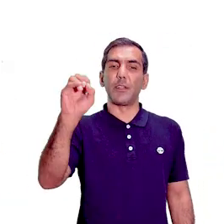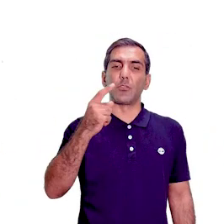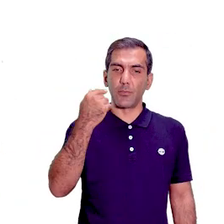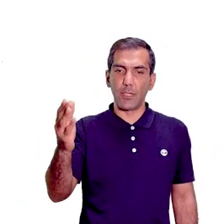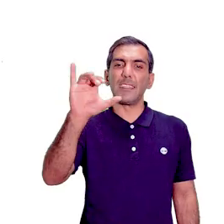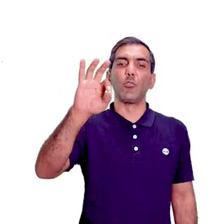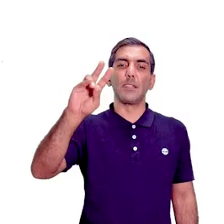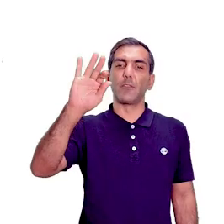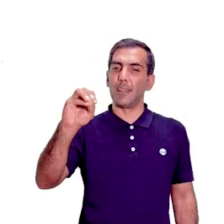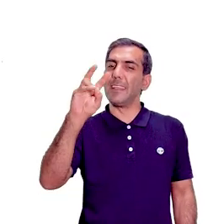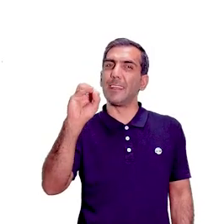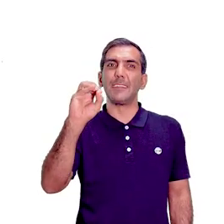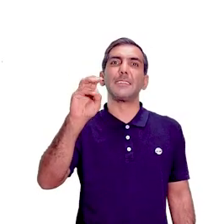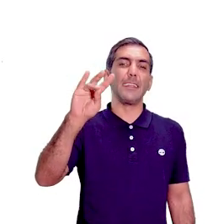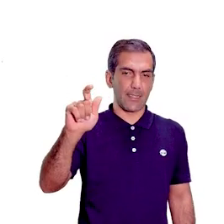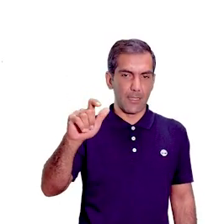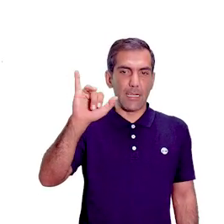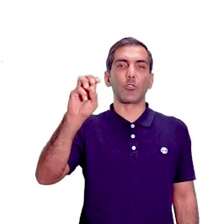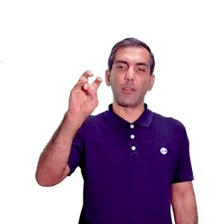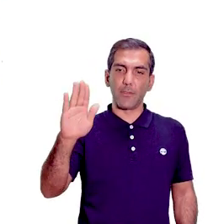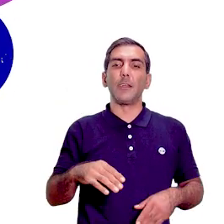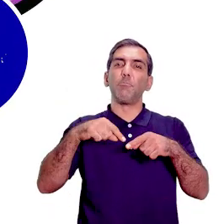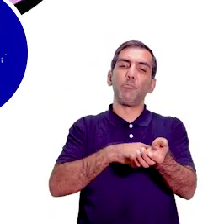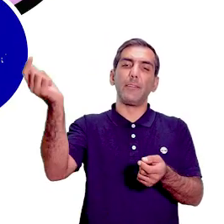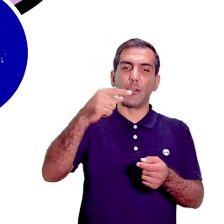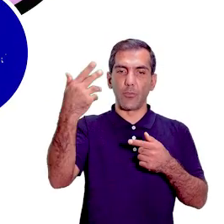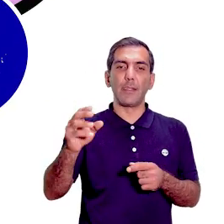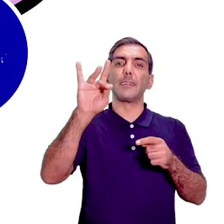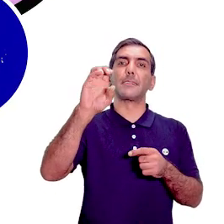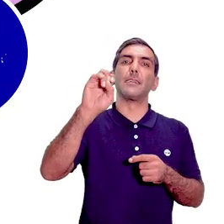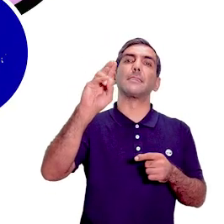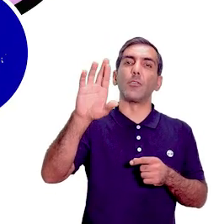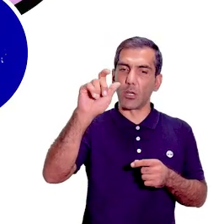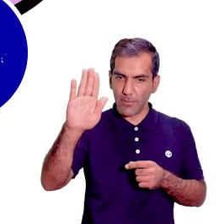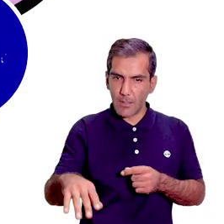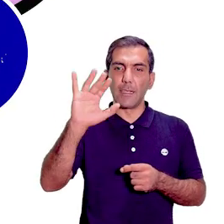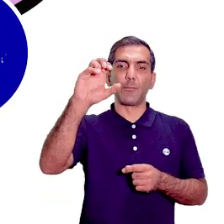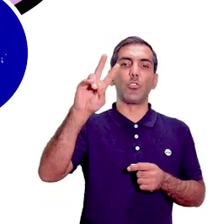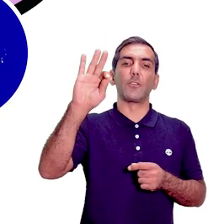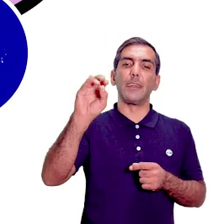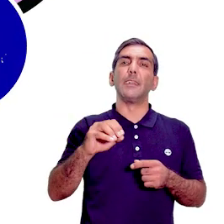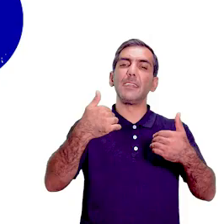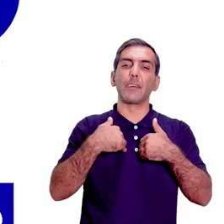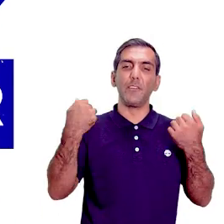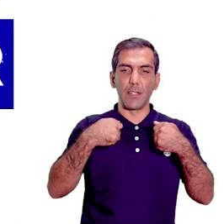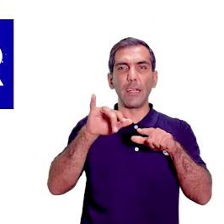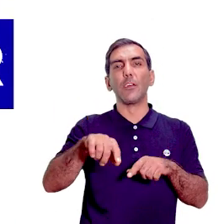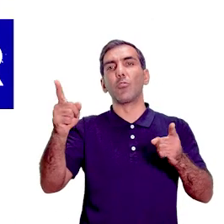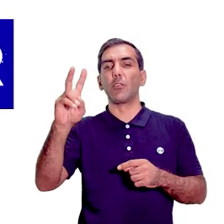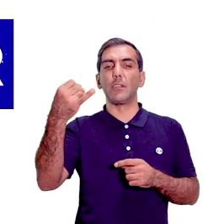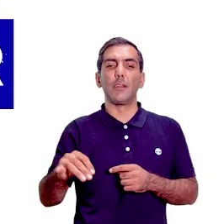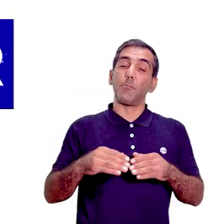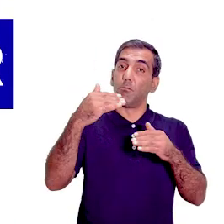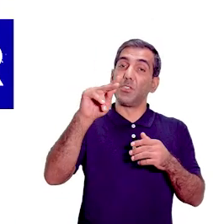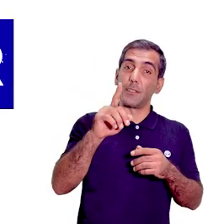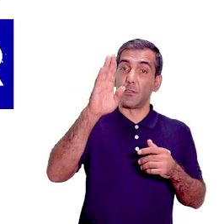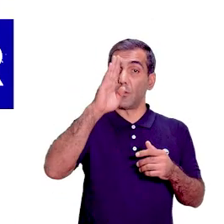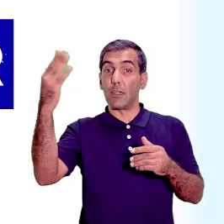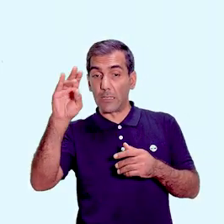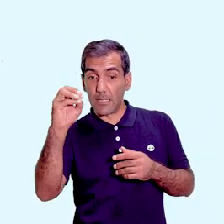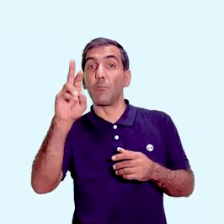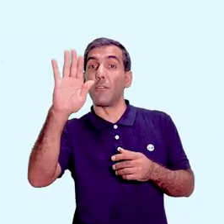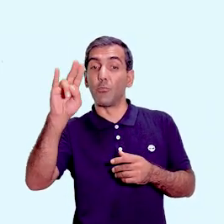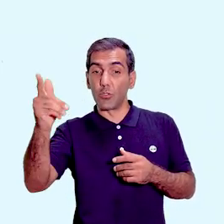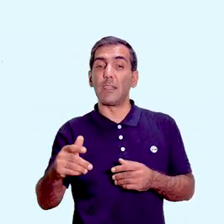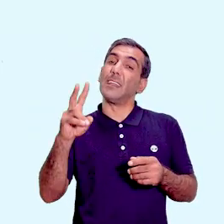1985-nji ýylda alymlar virusy diňe kan, tokum suwuklugy, aýal jins agzalarynyň suwuklugy ene süýdi arkaly geçýärligini subut